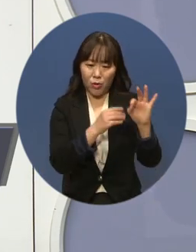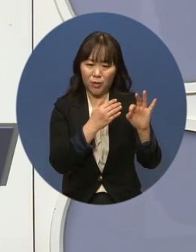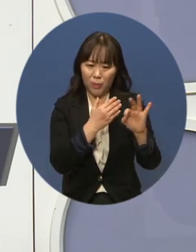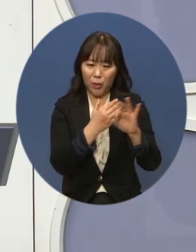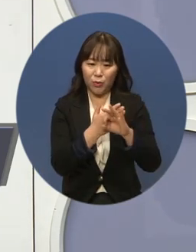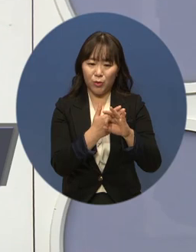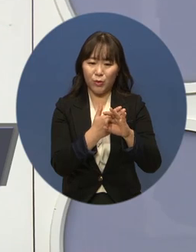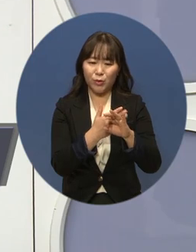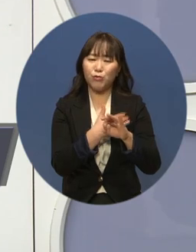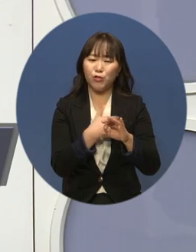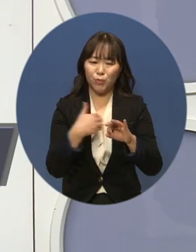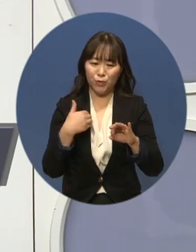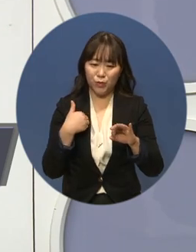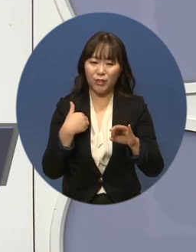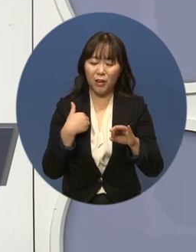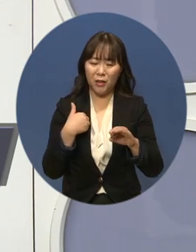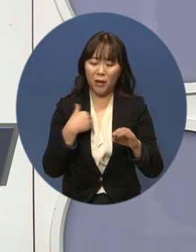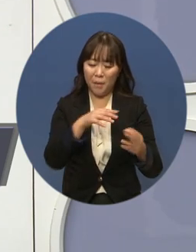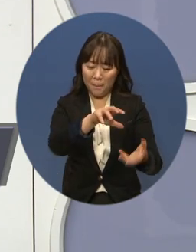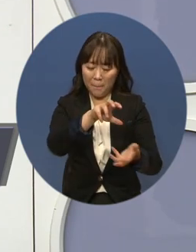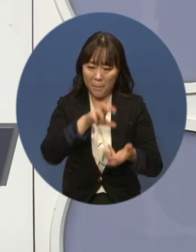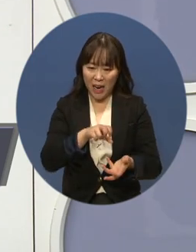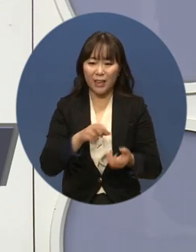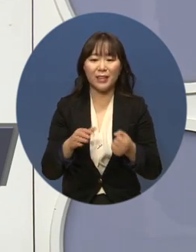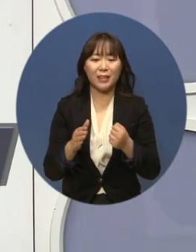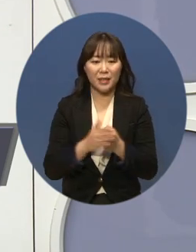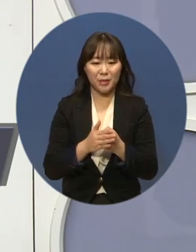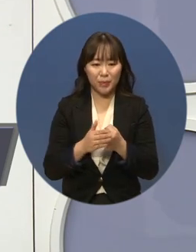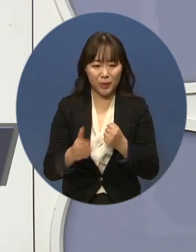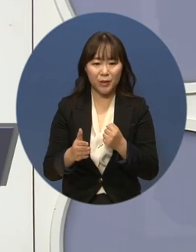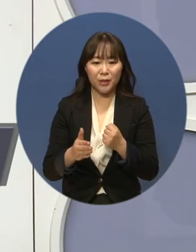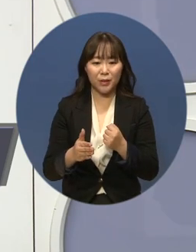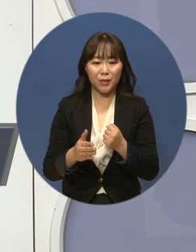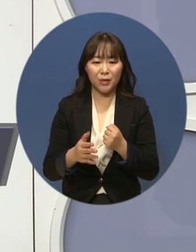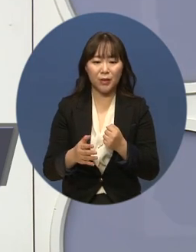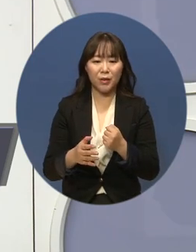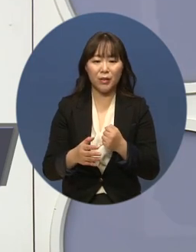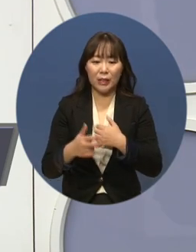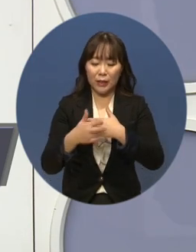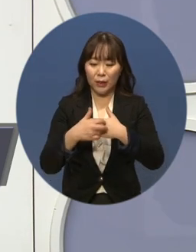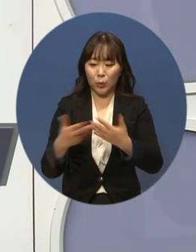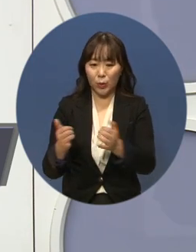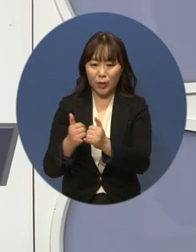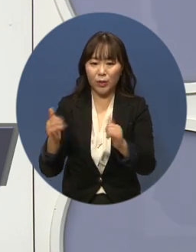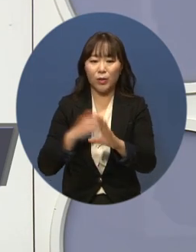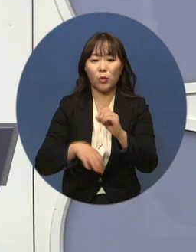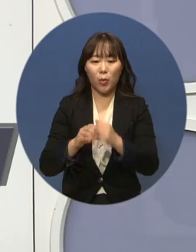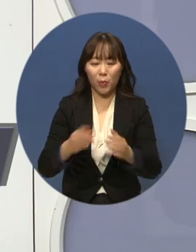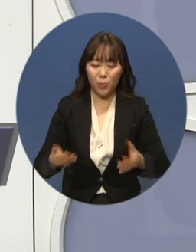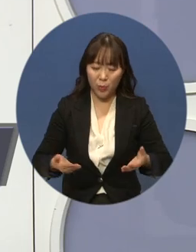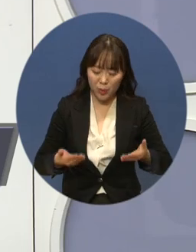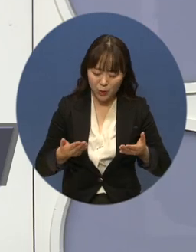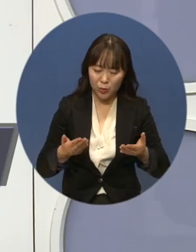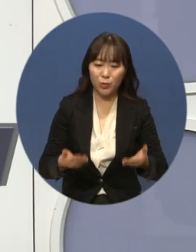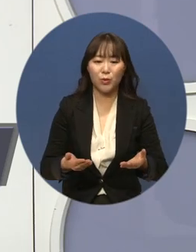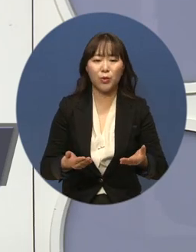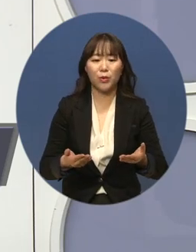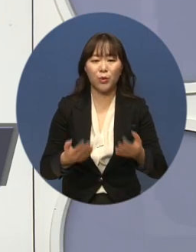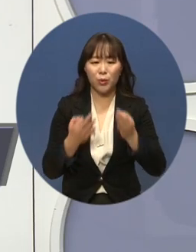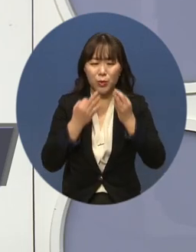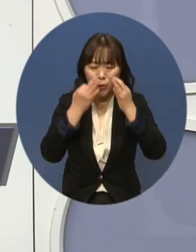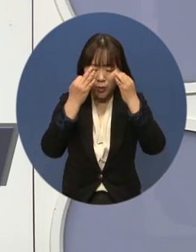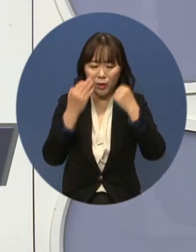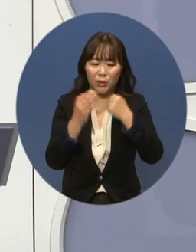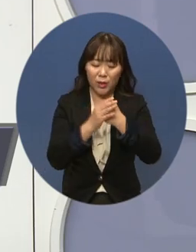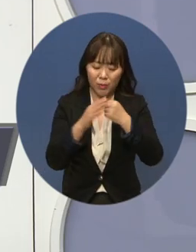충분하게 백신 양이 확보가 됐기 때문에 또 우리 의료인들께서 더 봉사해 주시고 노력해 주시기 때문에